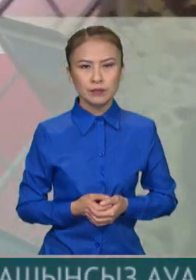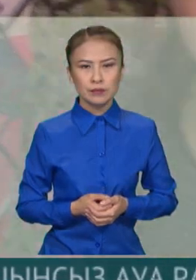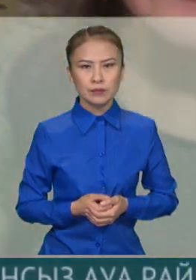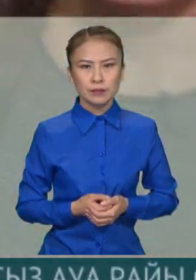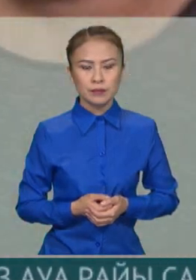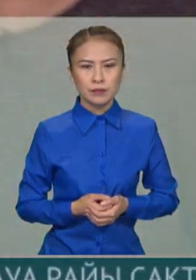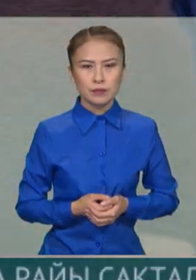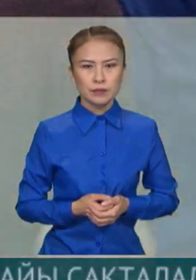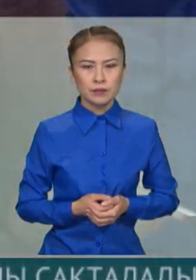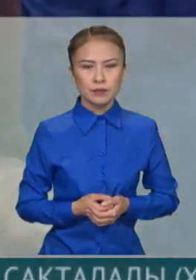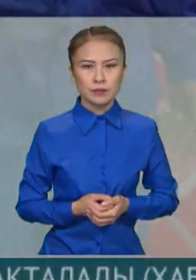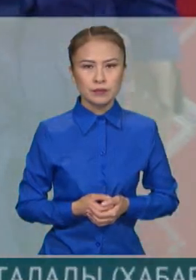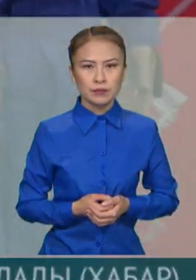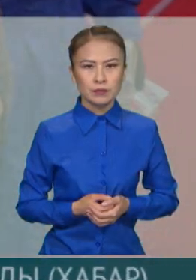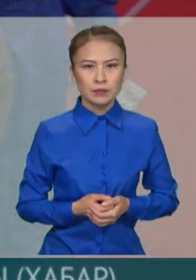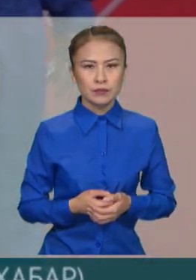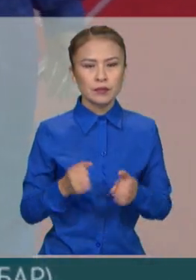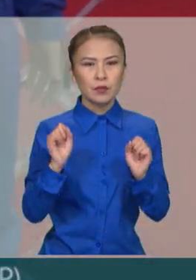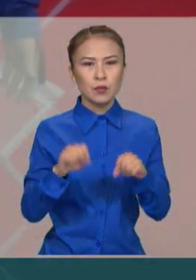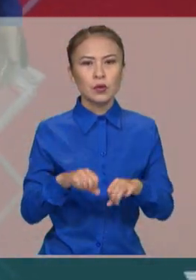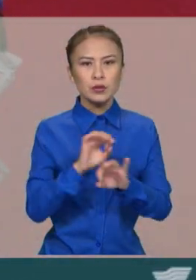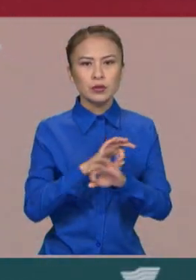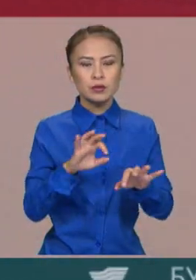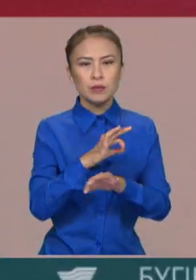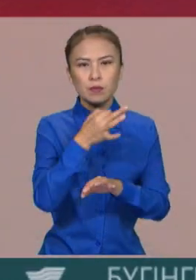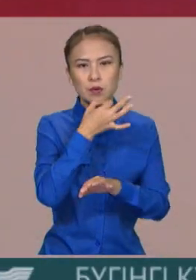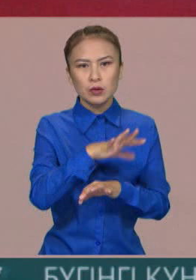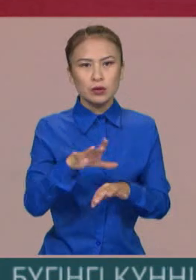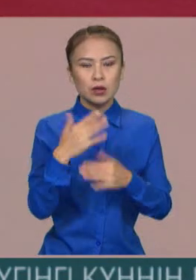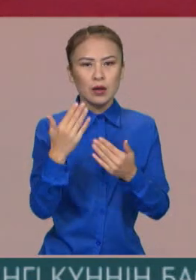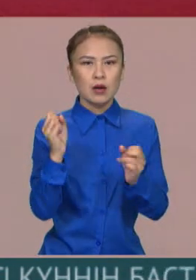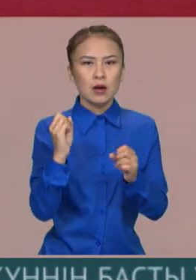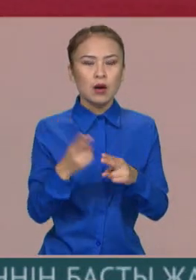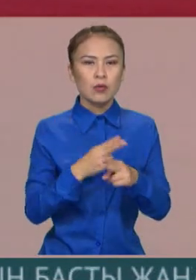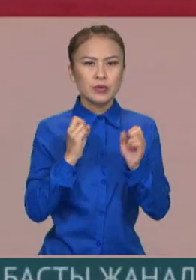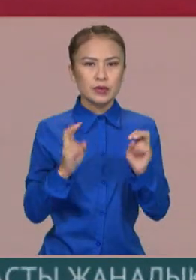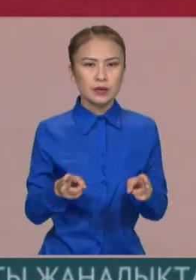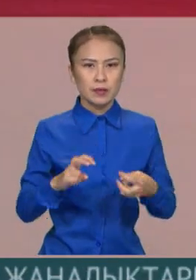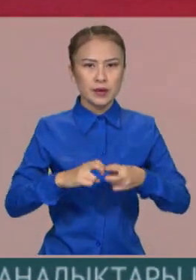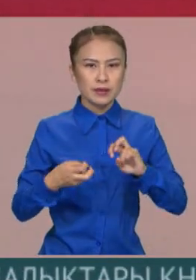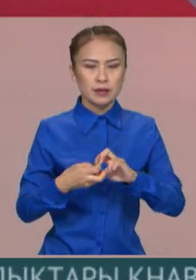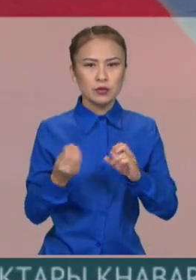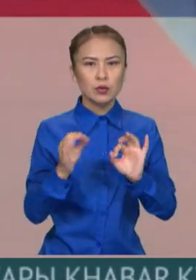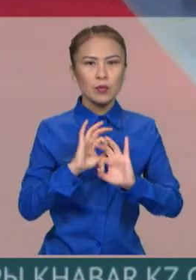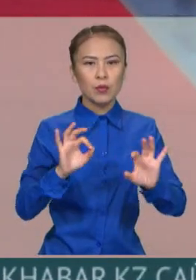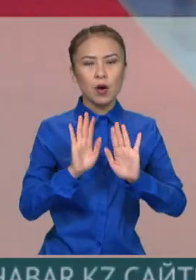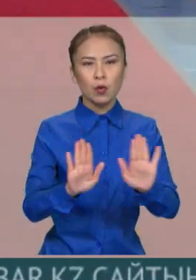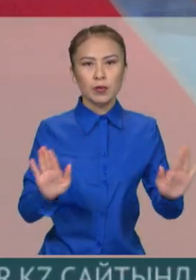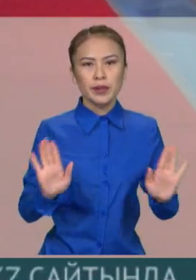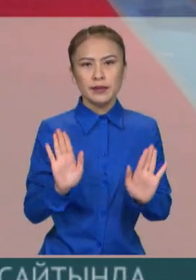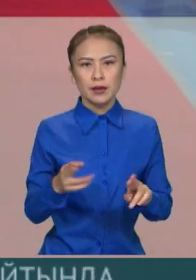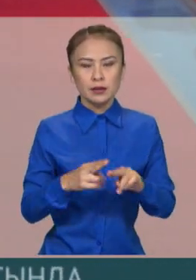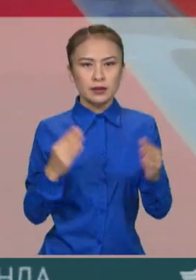Рахмет. Әрине түсінуге болады, қанша дегенмен бұл қауіпсіздік мәселесі. Айта кетейін, көрмеге тек қана